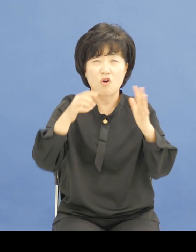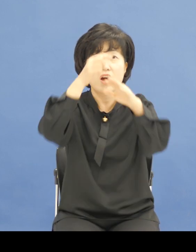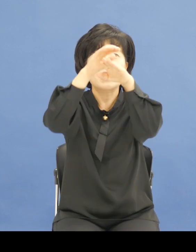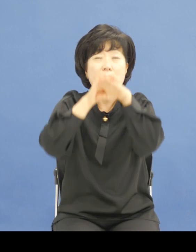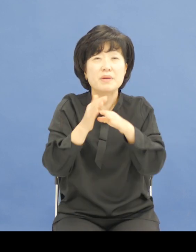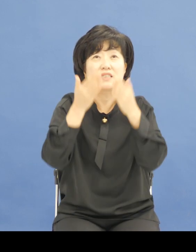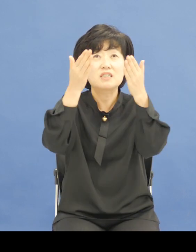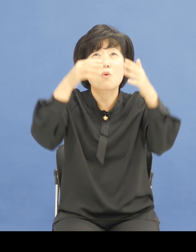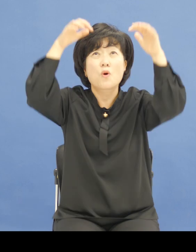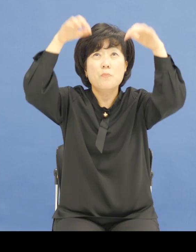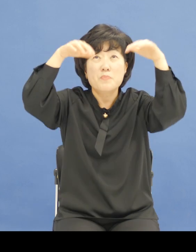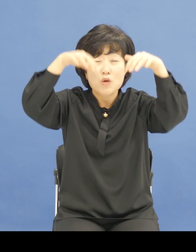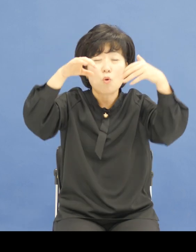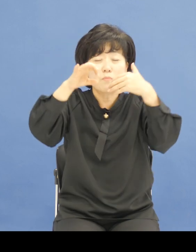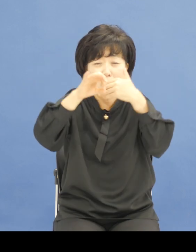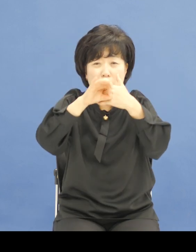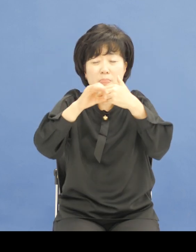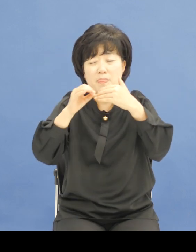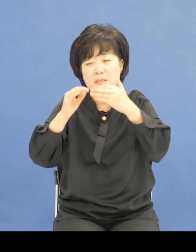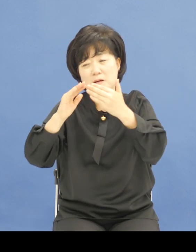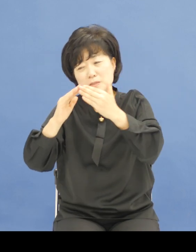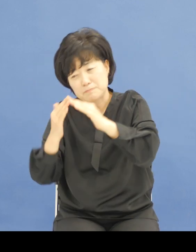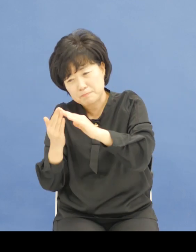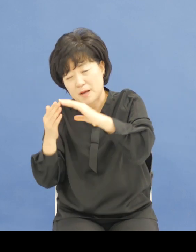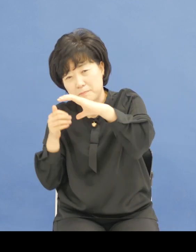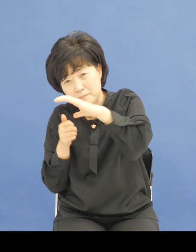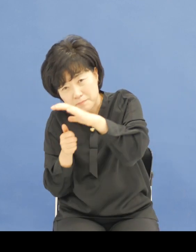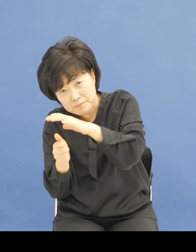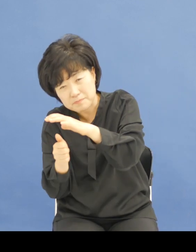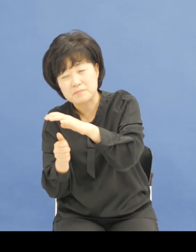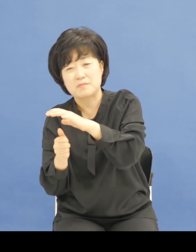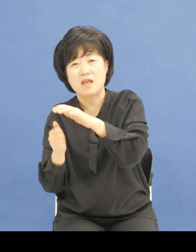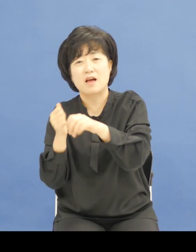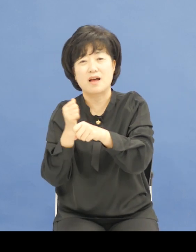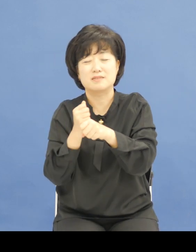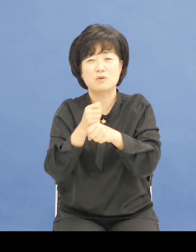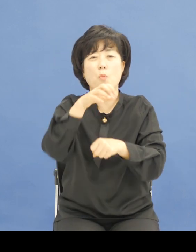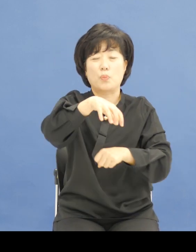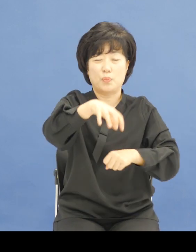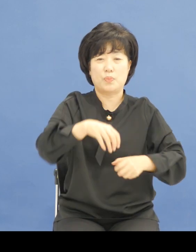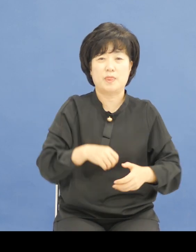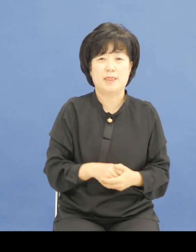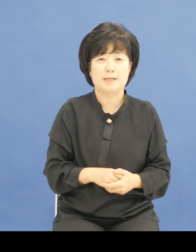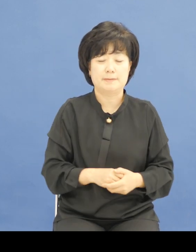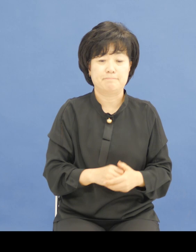이제 청원 밑에 예배드리고 이런 상태예요. 네. 이제 그걸 보고